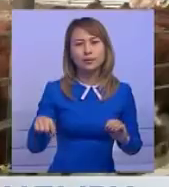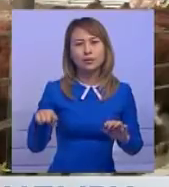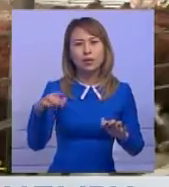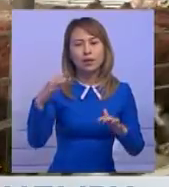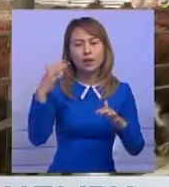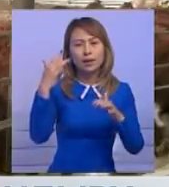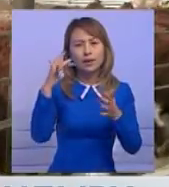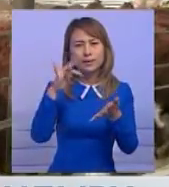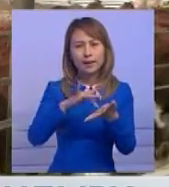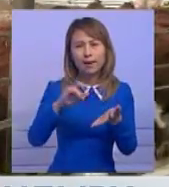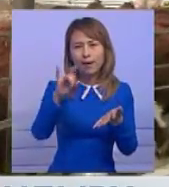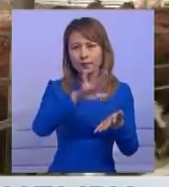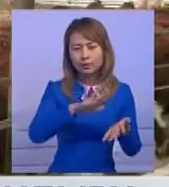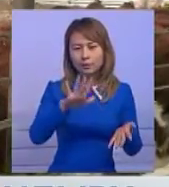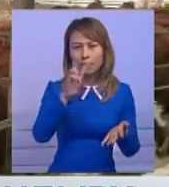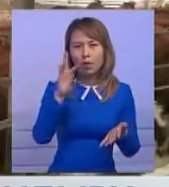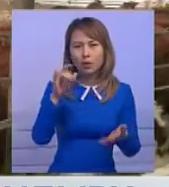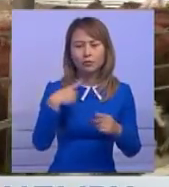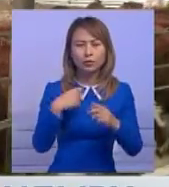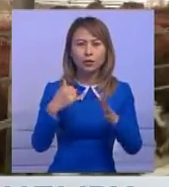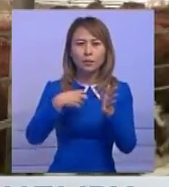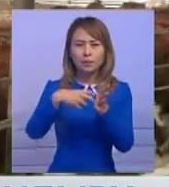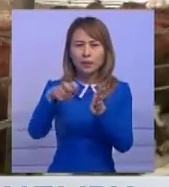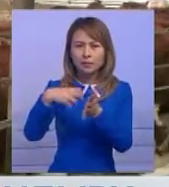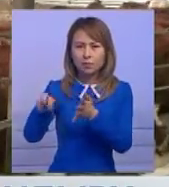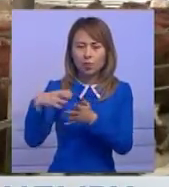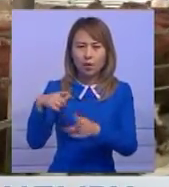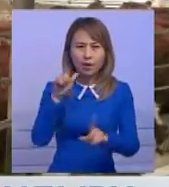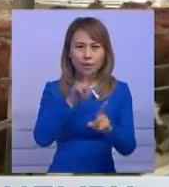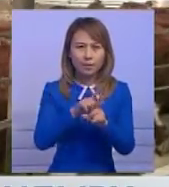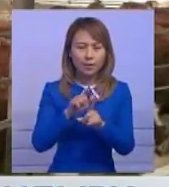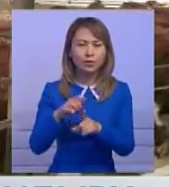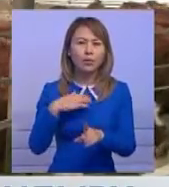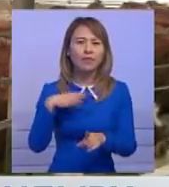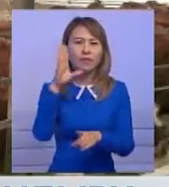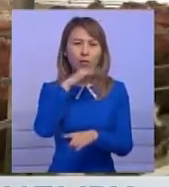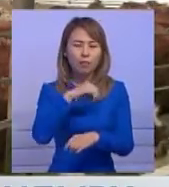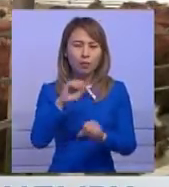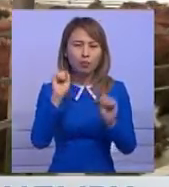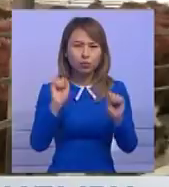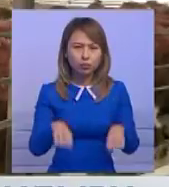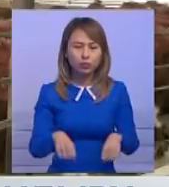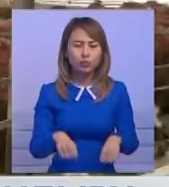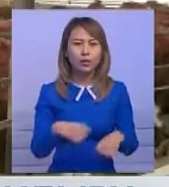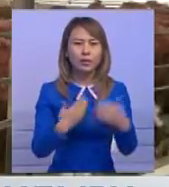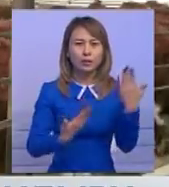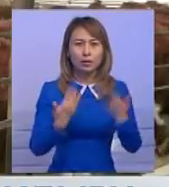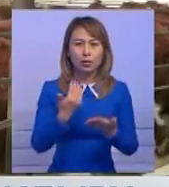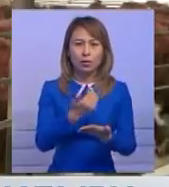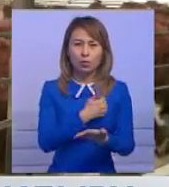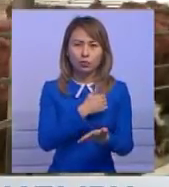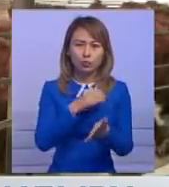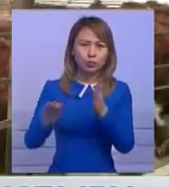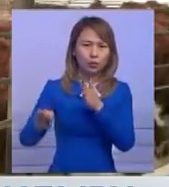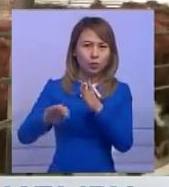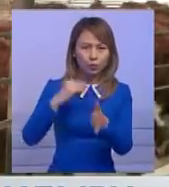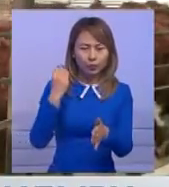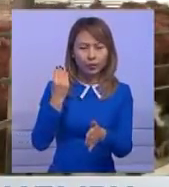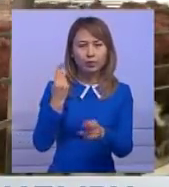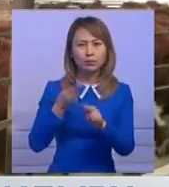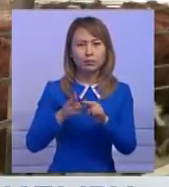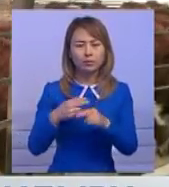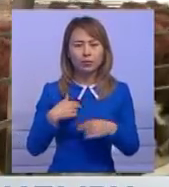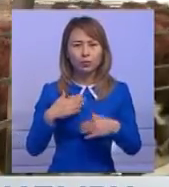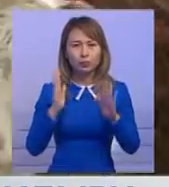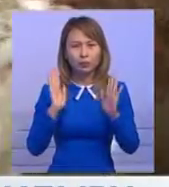республикаларына, Монголияға бәріне хат жазып жібердік. Осындай бізде мүмкіндіктер бар, асыл тұқымды мал бар. Егер де алатындай жағдайларыңыз болса, біз